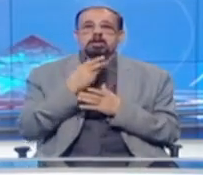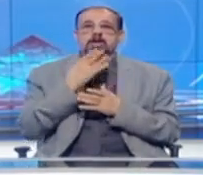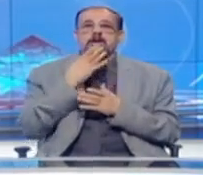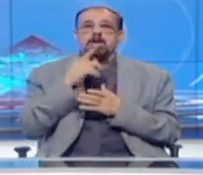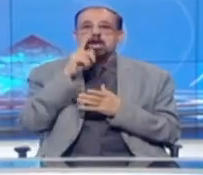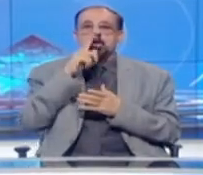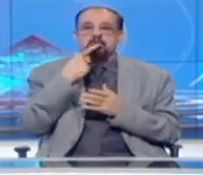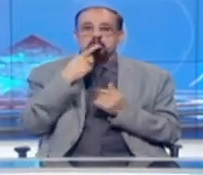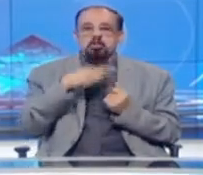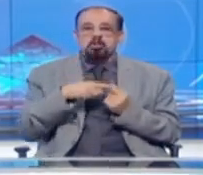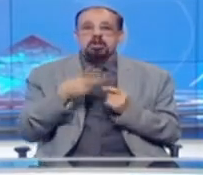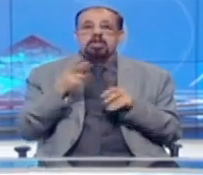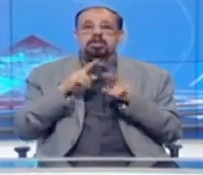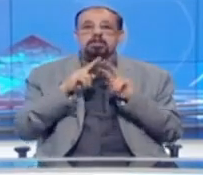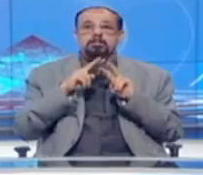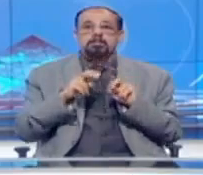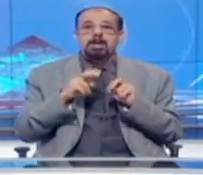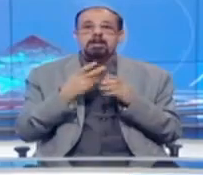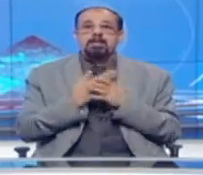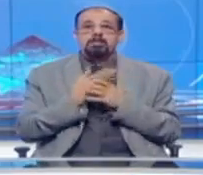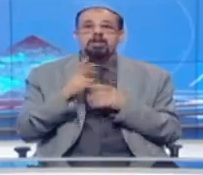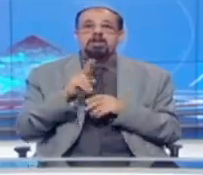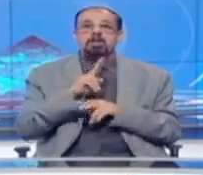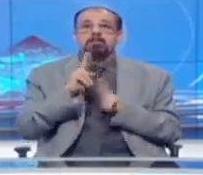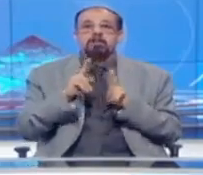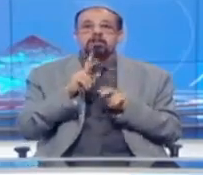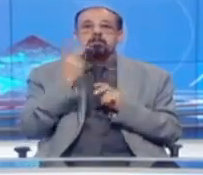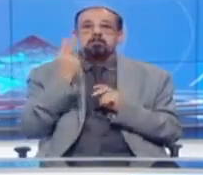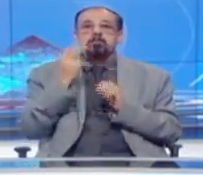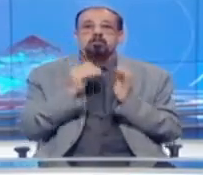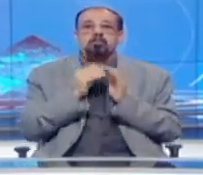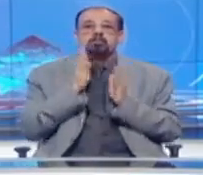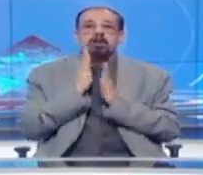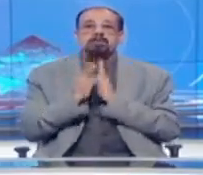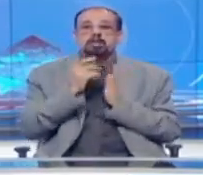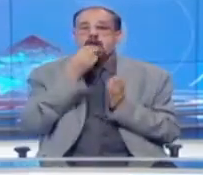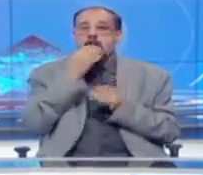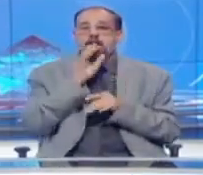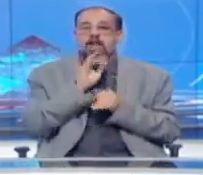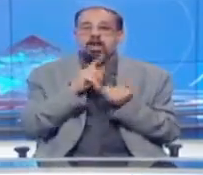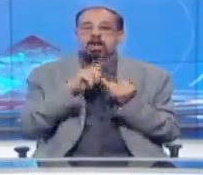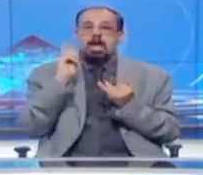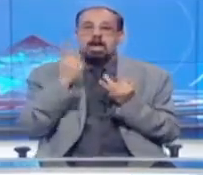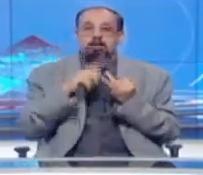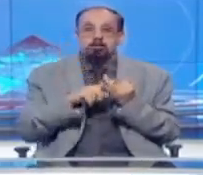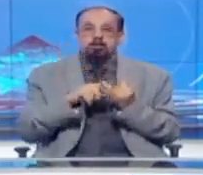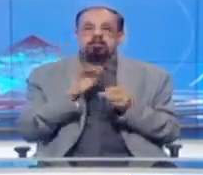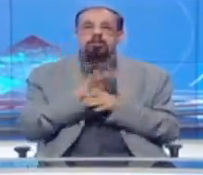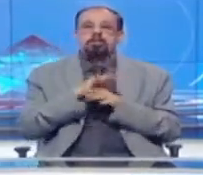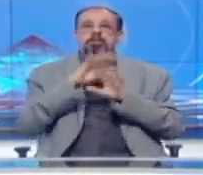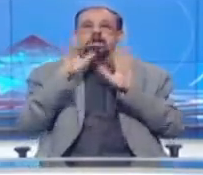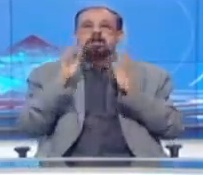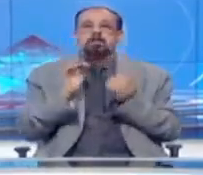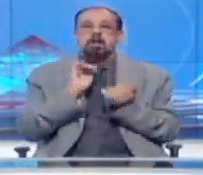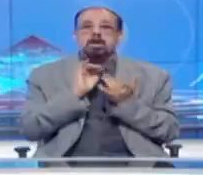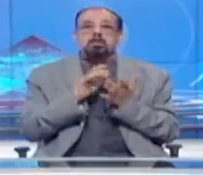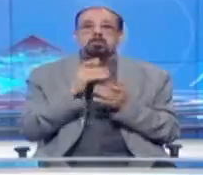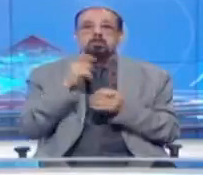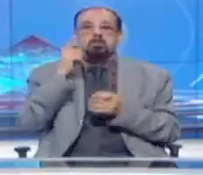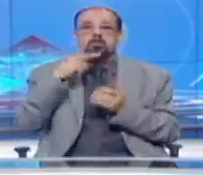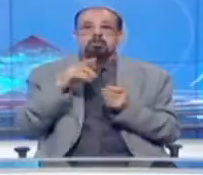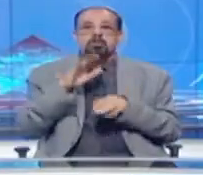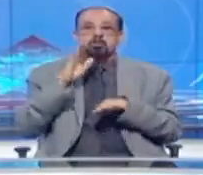المتحدة أنطونيو غوتيريش، والتي ستبحث على مدار يومين ملفات الأمن الغذائي العالمي ودعم التكتل